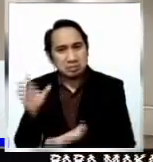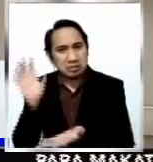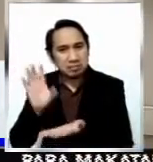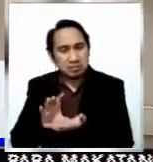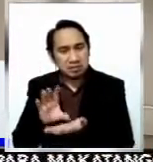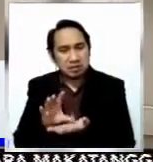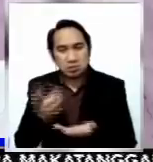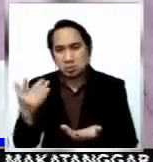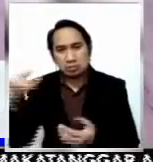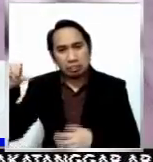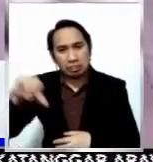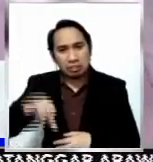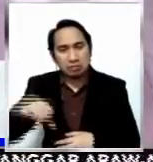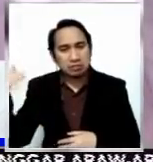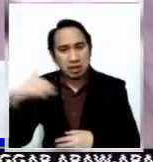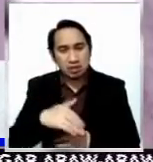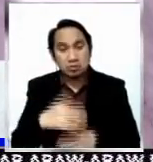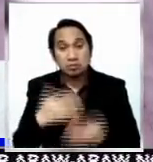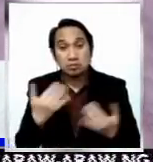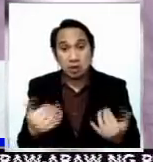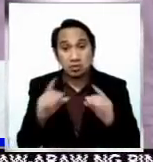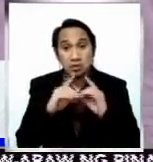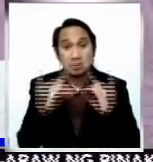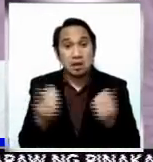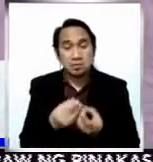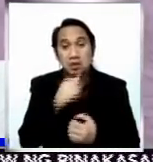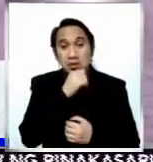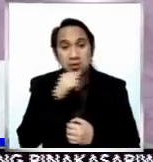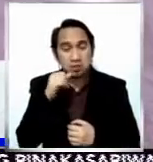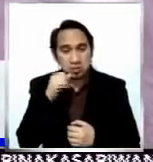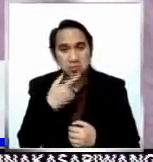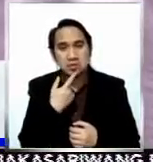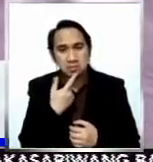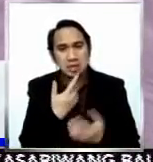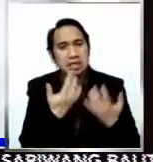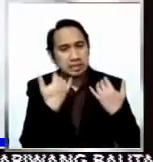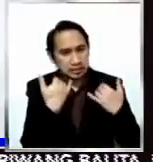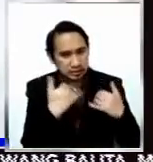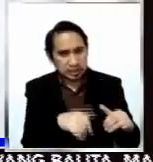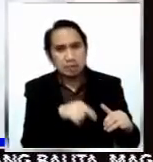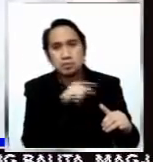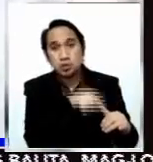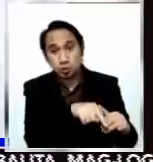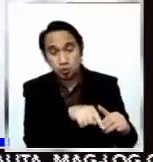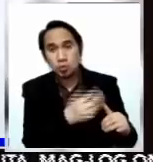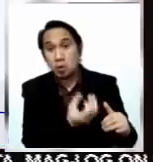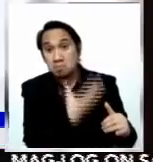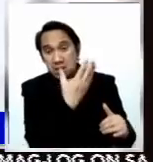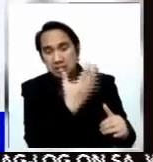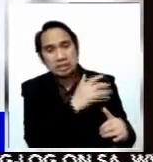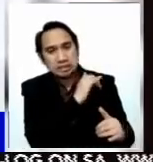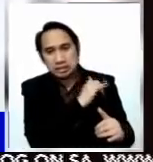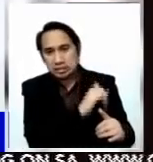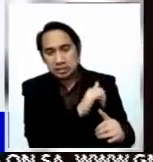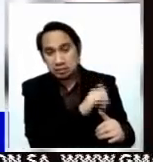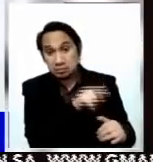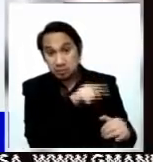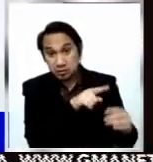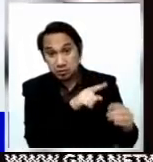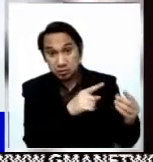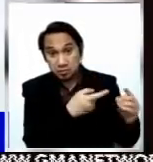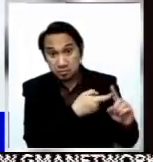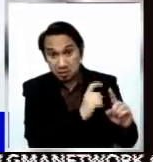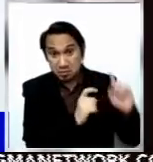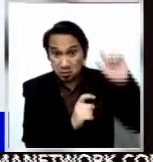ng Department of Agriculture na mananatili ang price ceiling hanggang April 8. Lifting it will undeniably